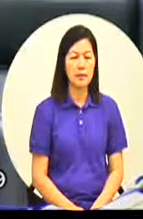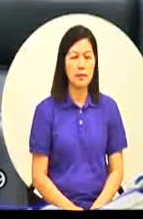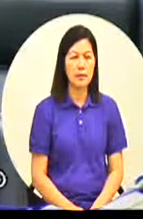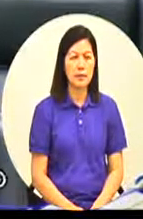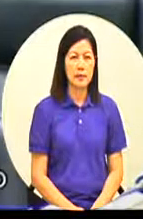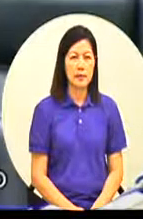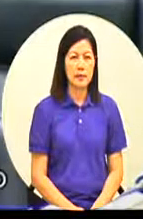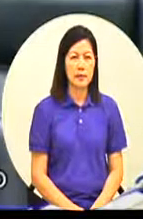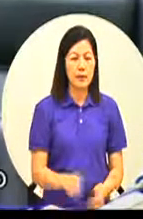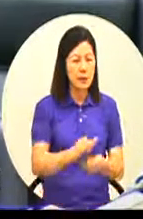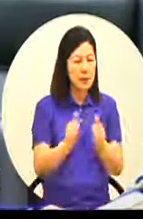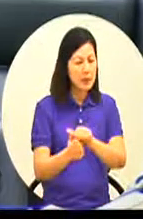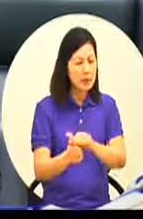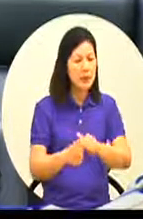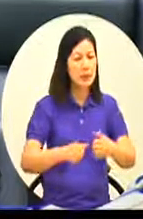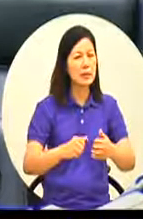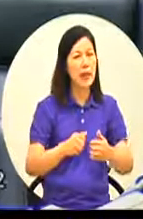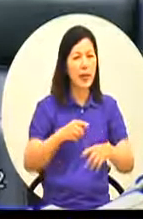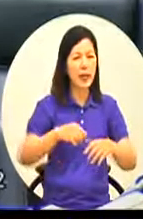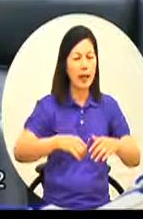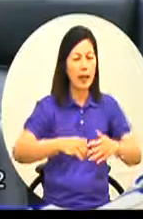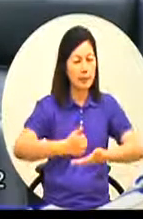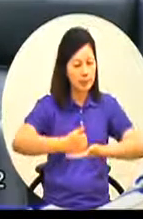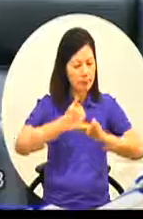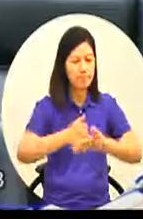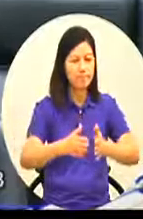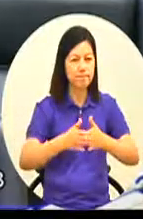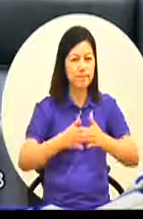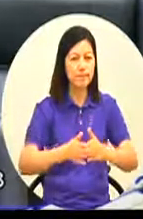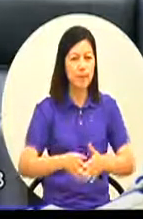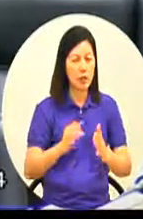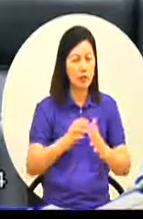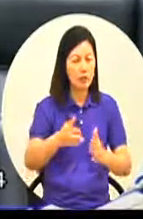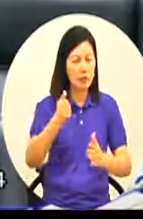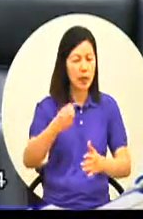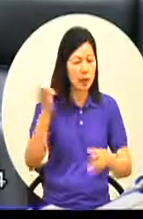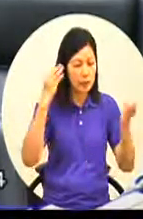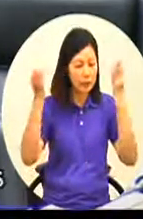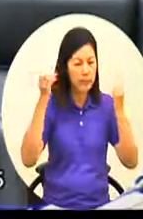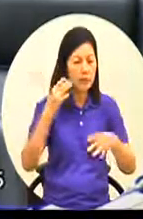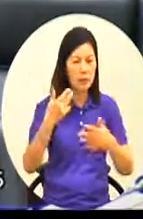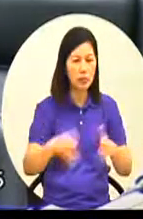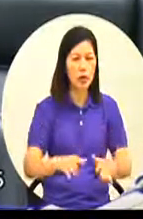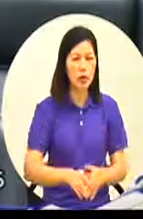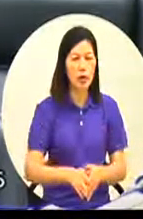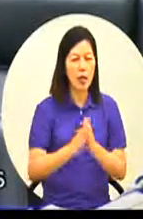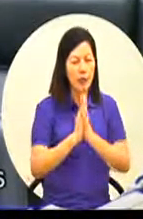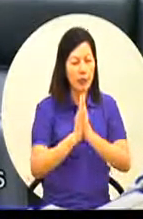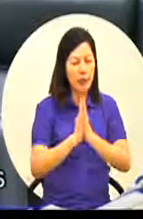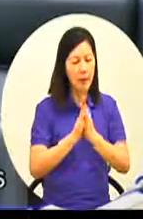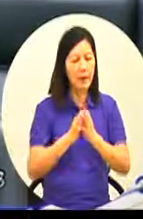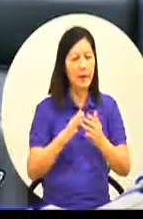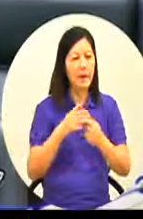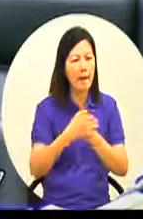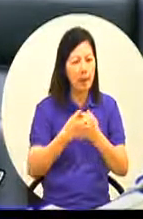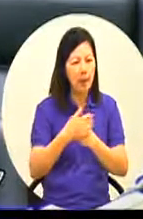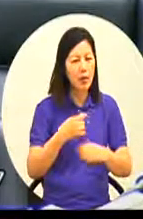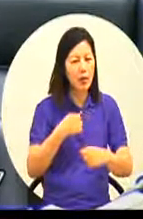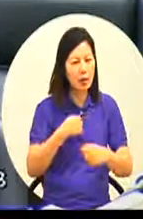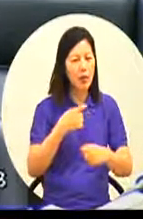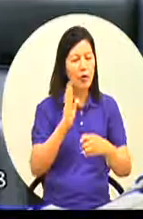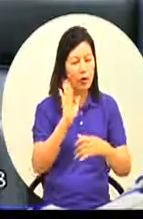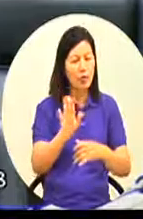啊、彼此互相尊重啊，啊我相信那个局长你也有听过嘛，哦、 有烧香就是有保庇嘛，吼，这句话历